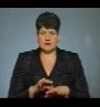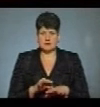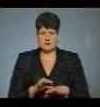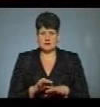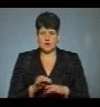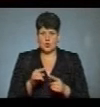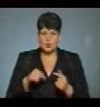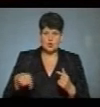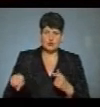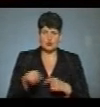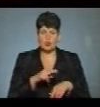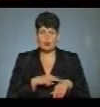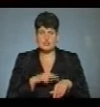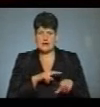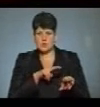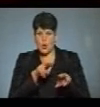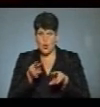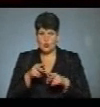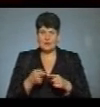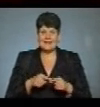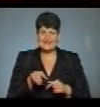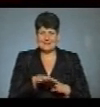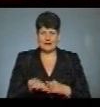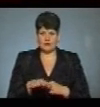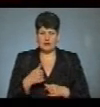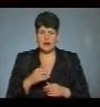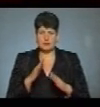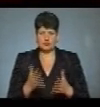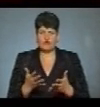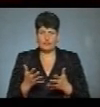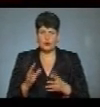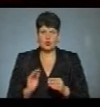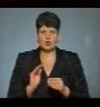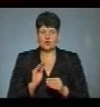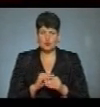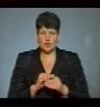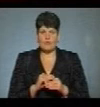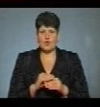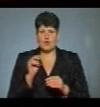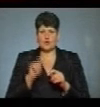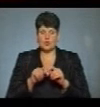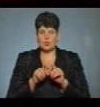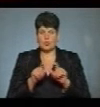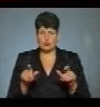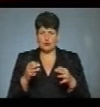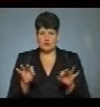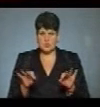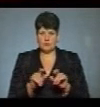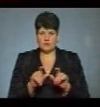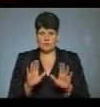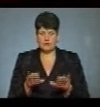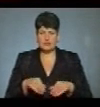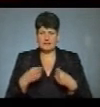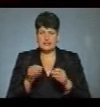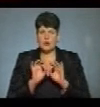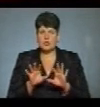зону поліцейського контролю на цій території. Нами будуть встановлено додатково контрольно-пропускні пункти, які будуть надавати